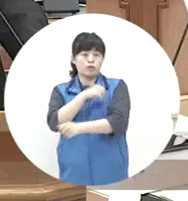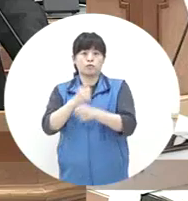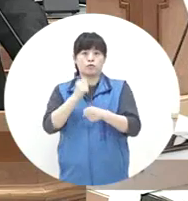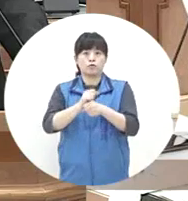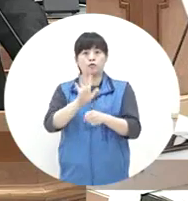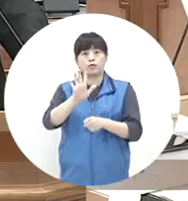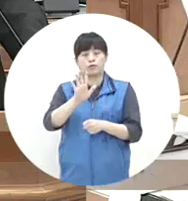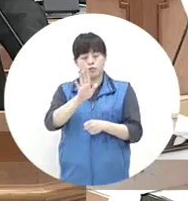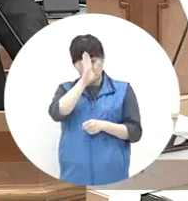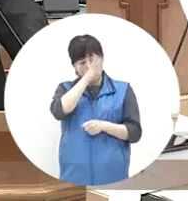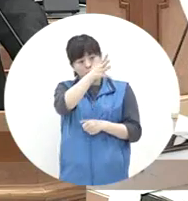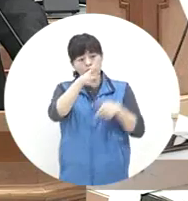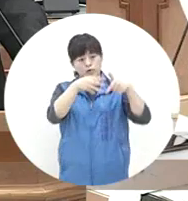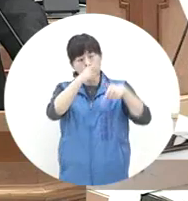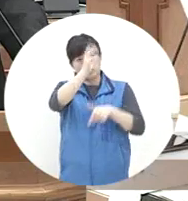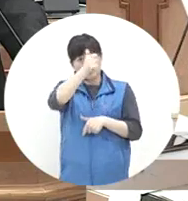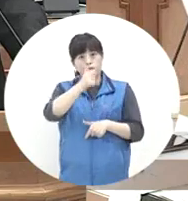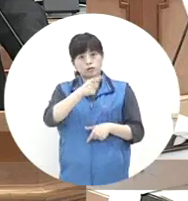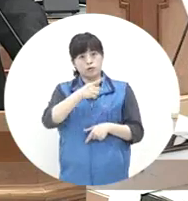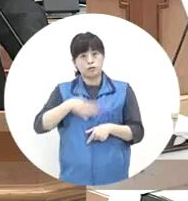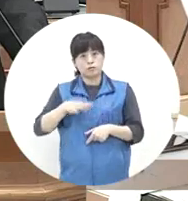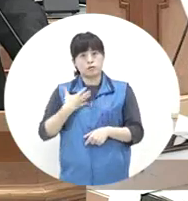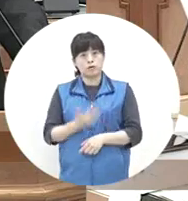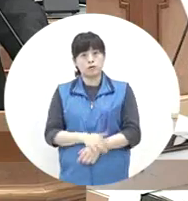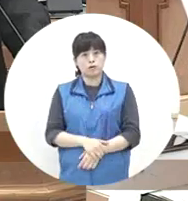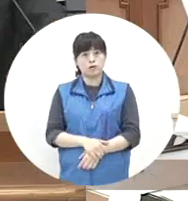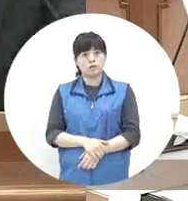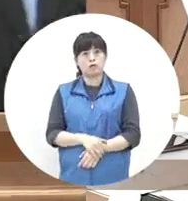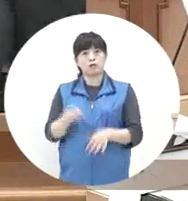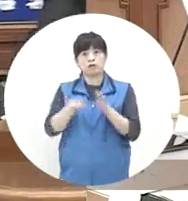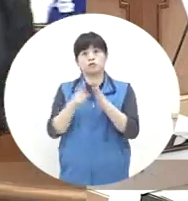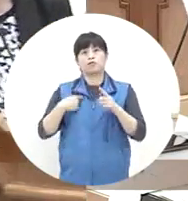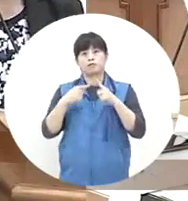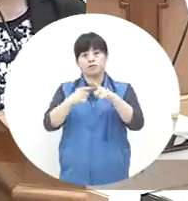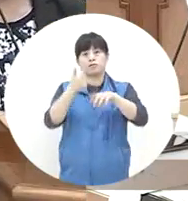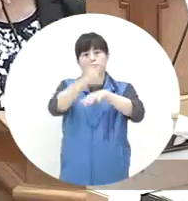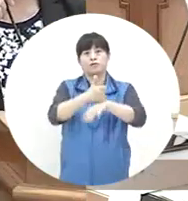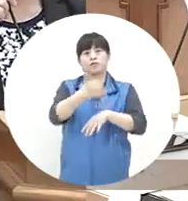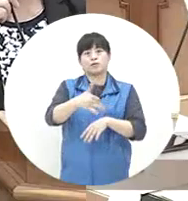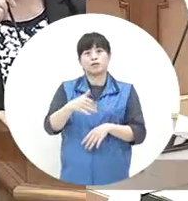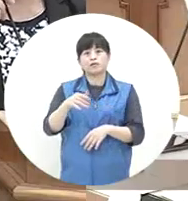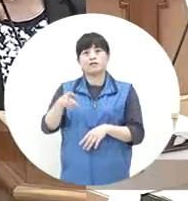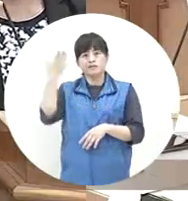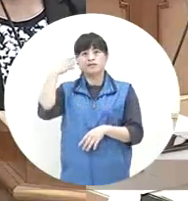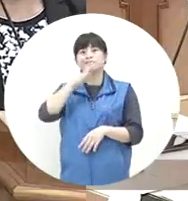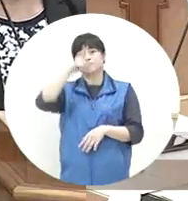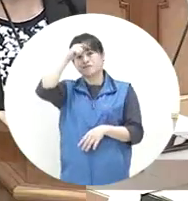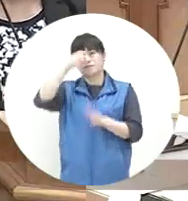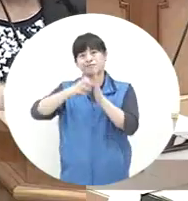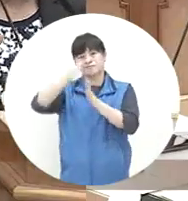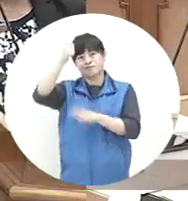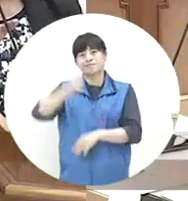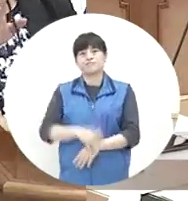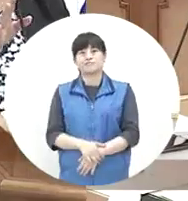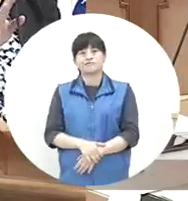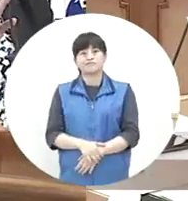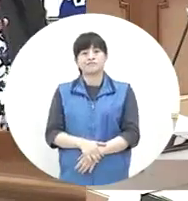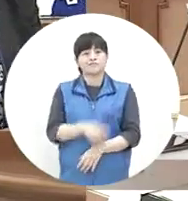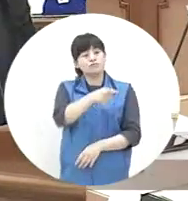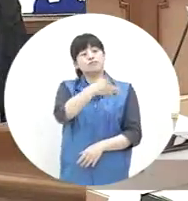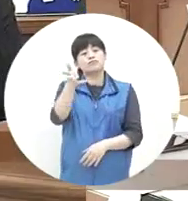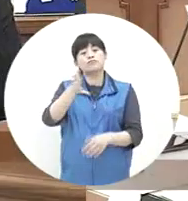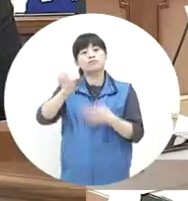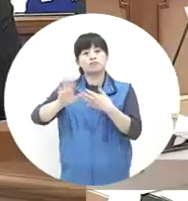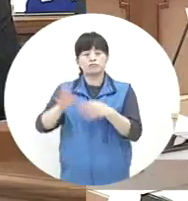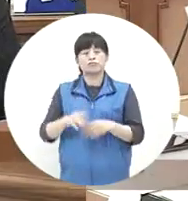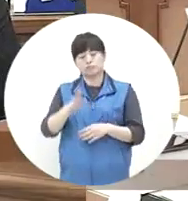请问廖局长知不知道这件事情？ 那时候我还没有到任，那个 那是黄局长嘛哈？ 对， 好，那你可以问一下你同仁，请